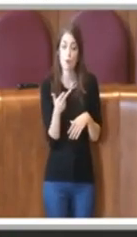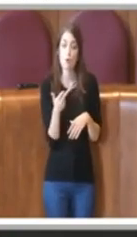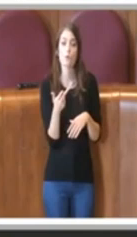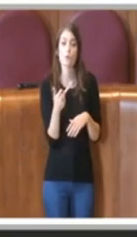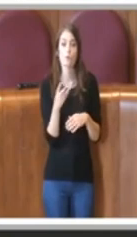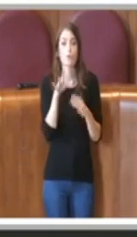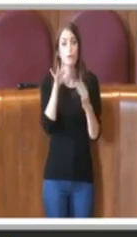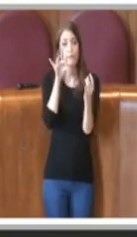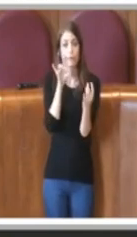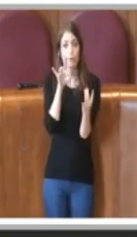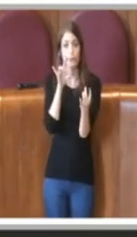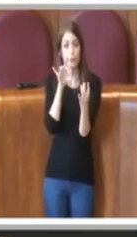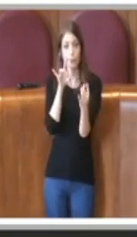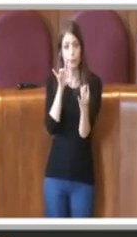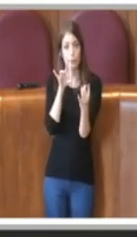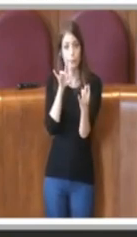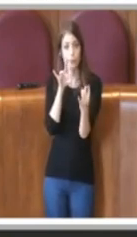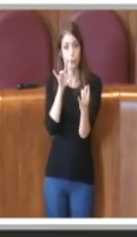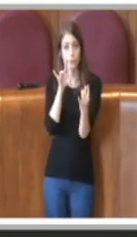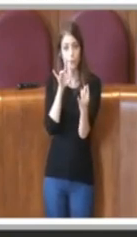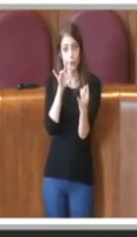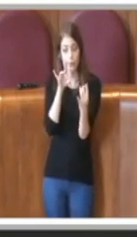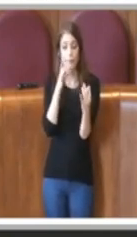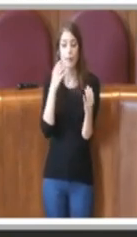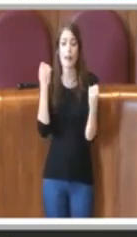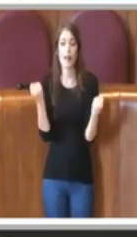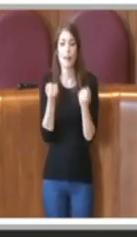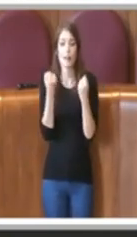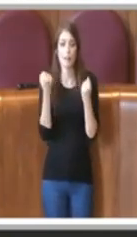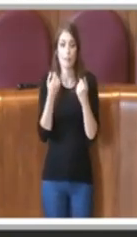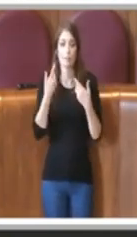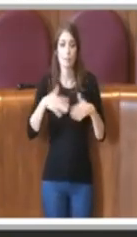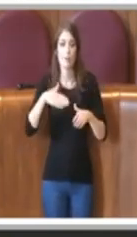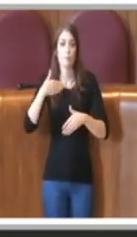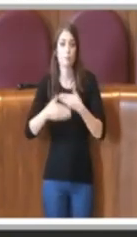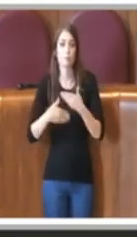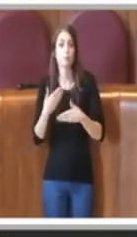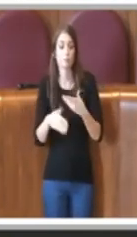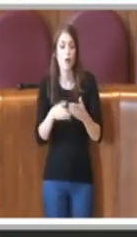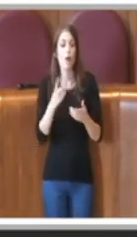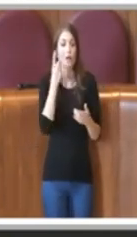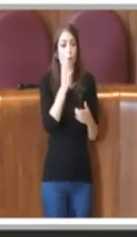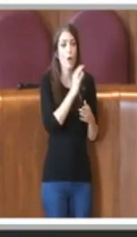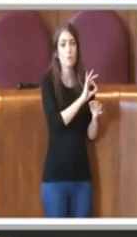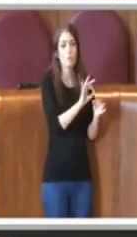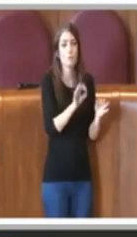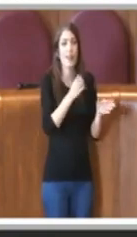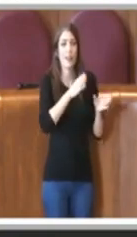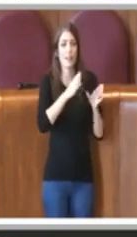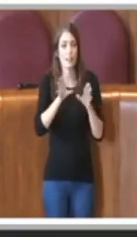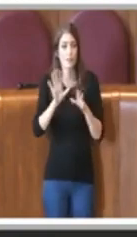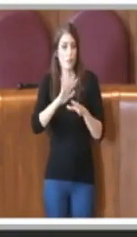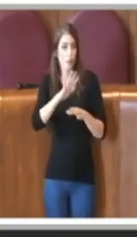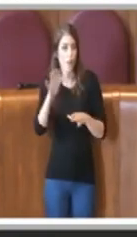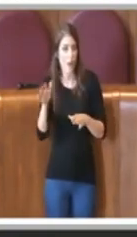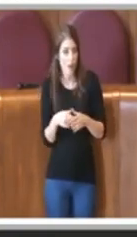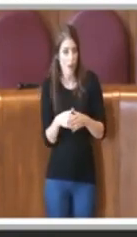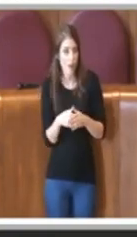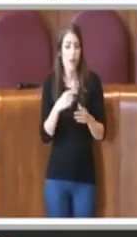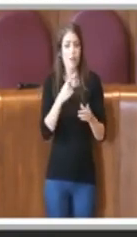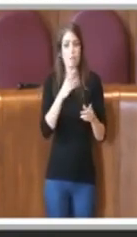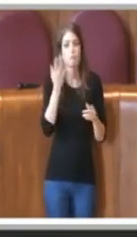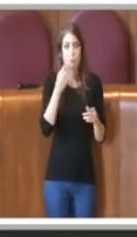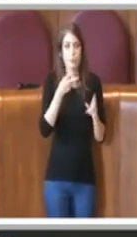un feedback sulle attività in corso che riguardano anche altri edifici, soprattutto edifici, ex